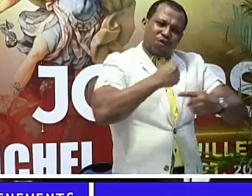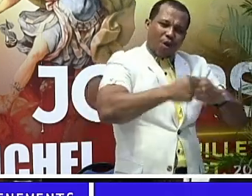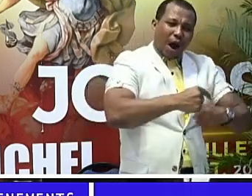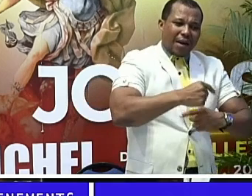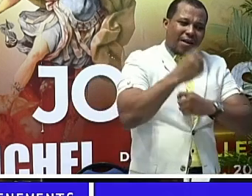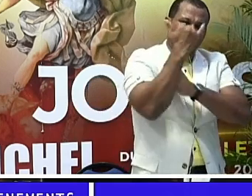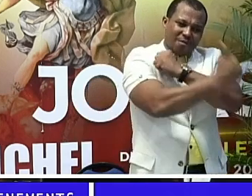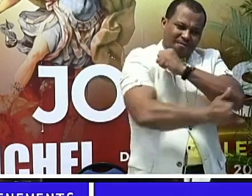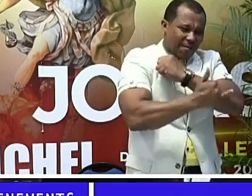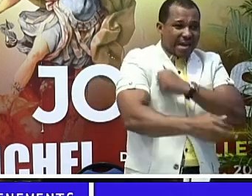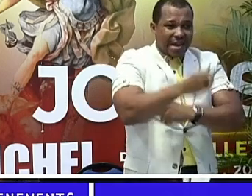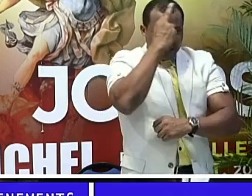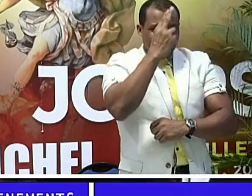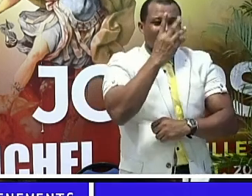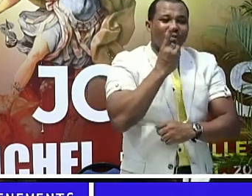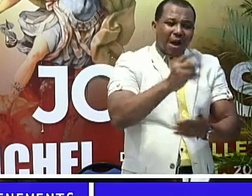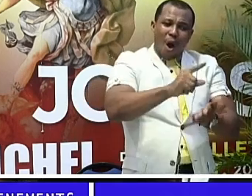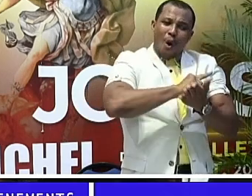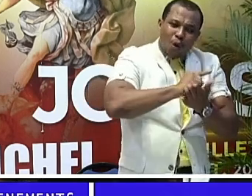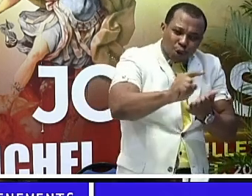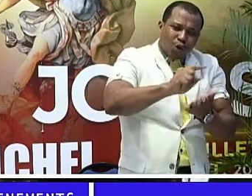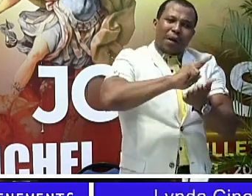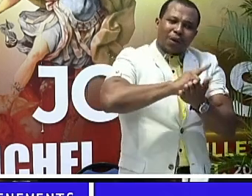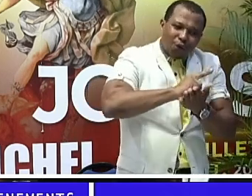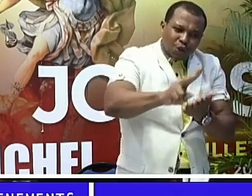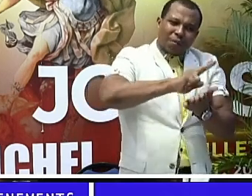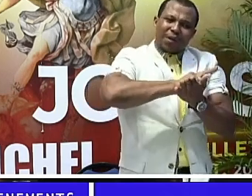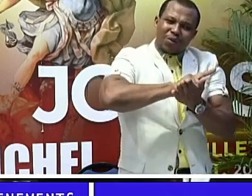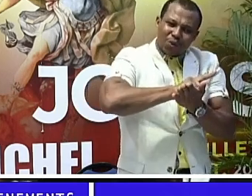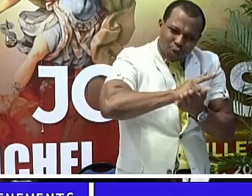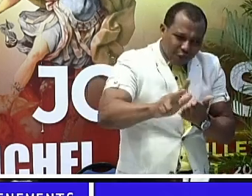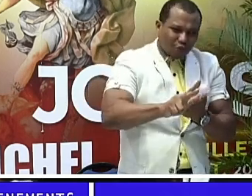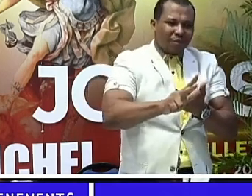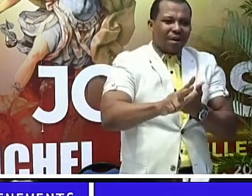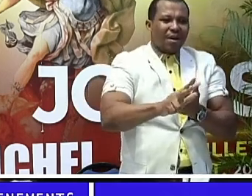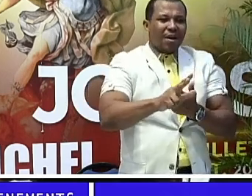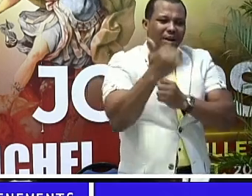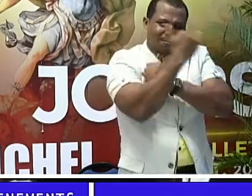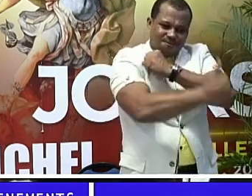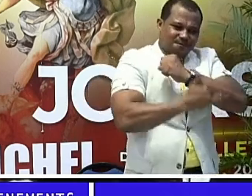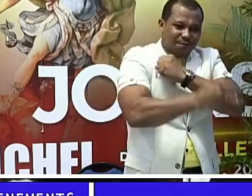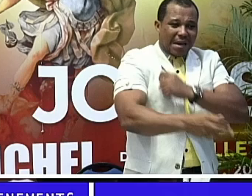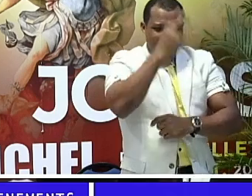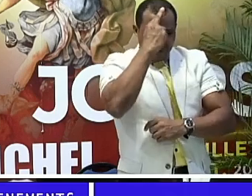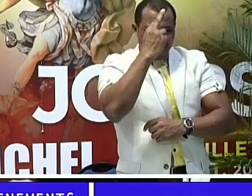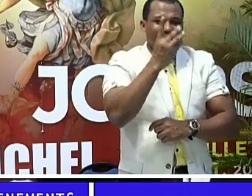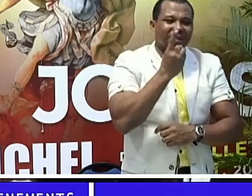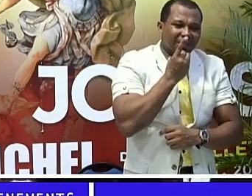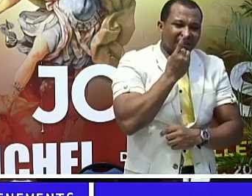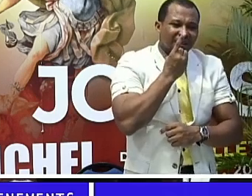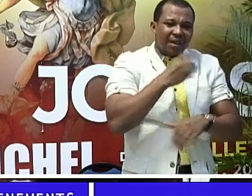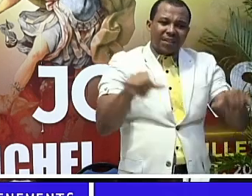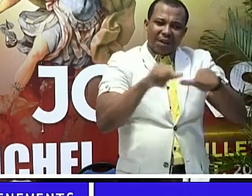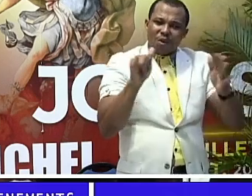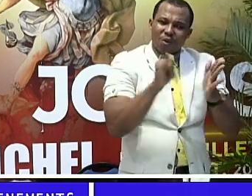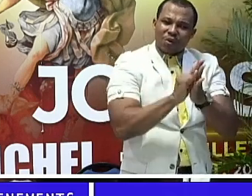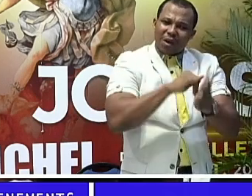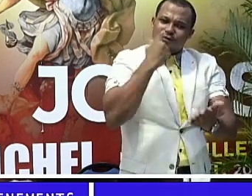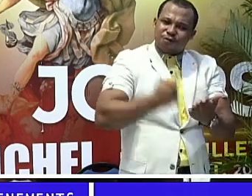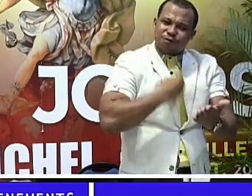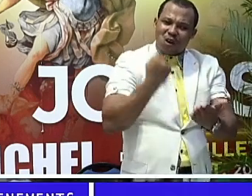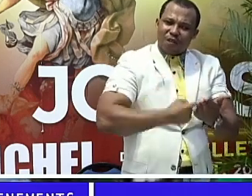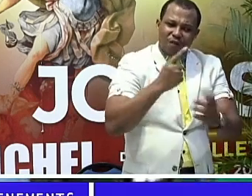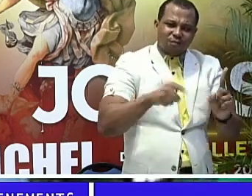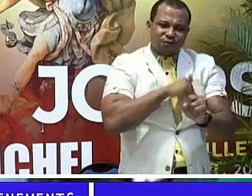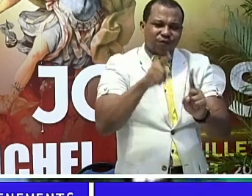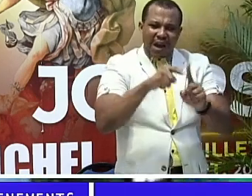trois semaines, parfois plus ka yon zanmi en République Dominicaine. Et c'est comme ça des fois, l'autre des moun nan tombe